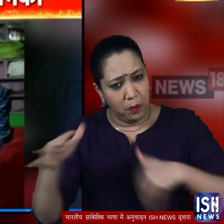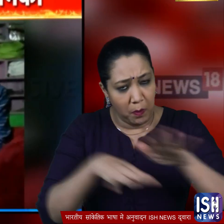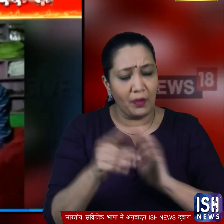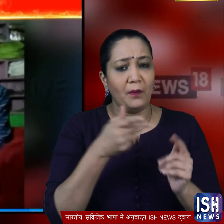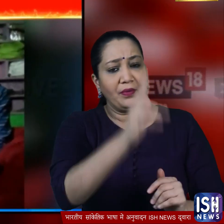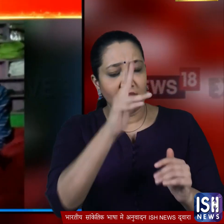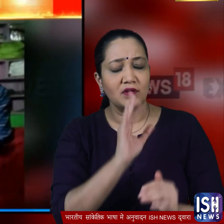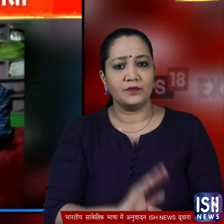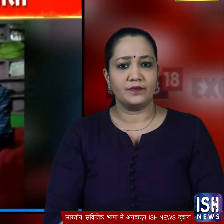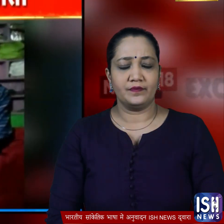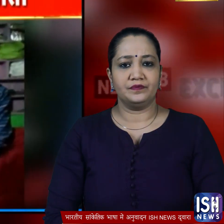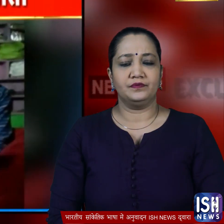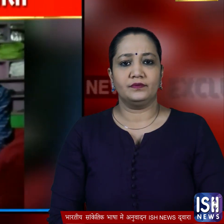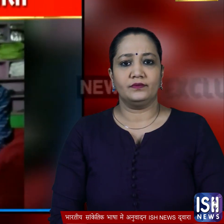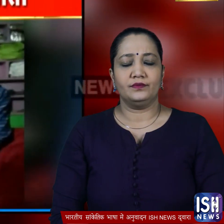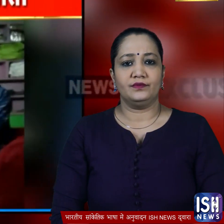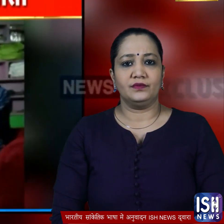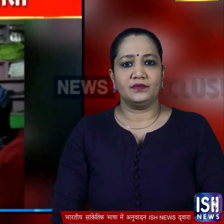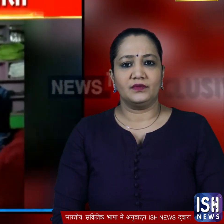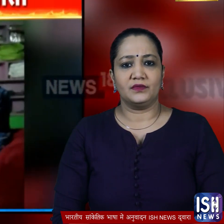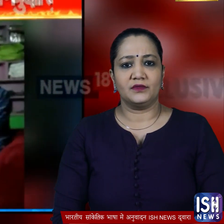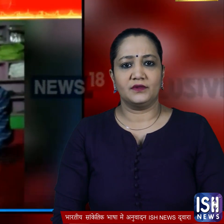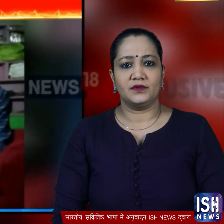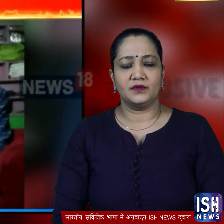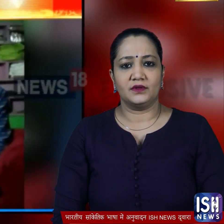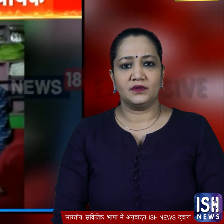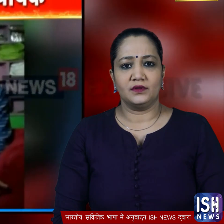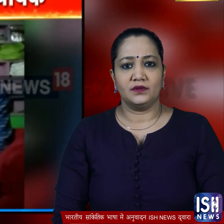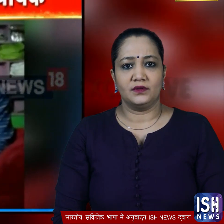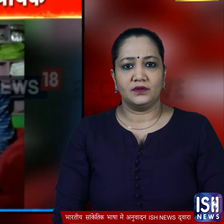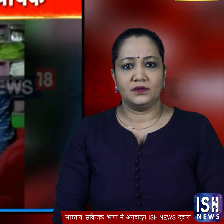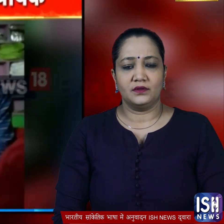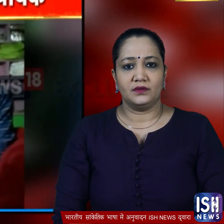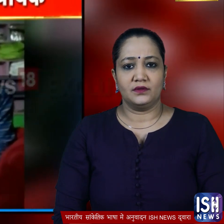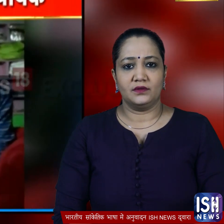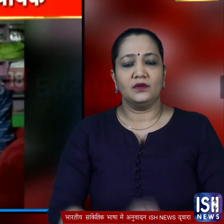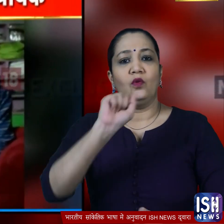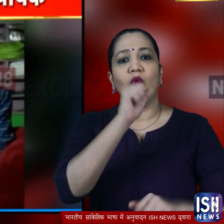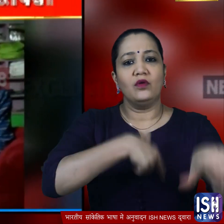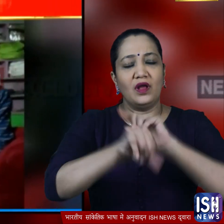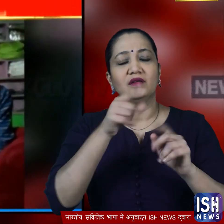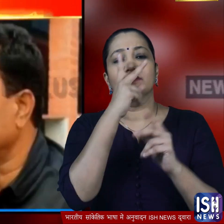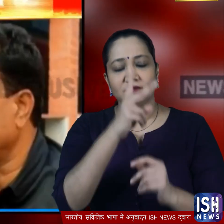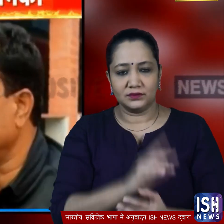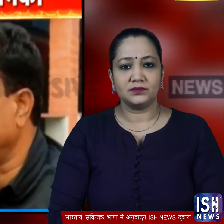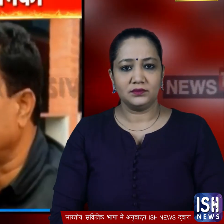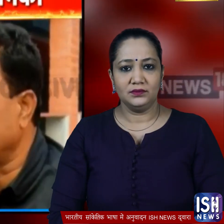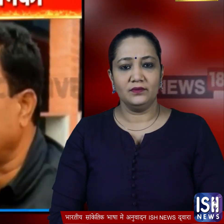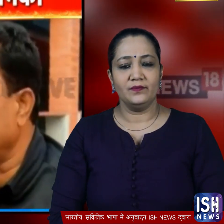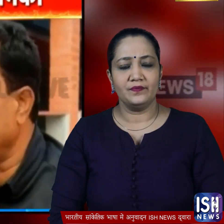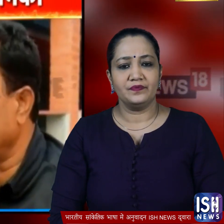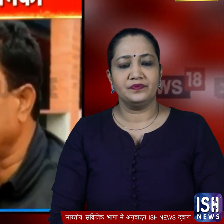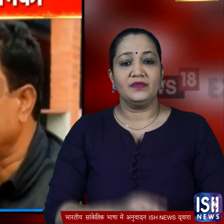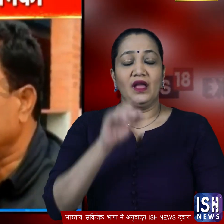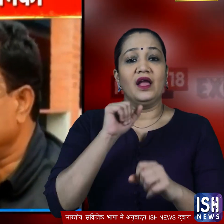रोक, जब पता पड़ा मोन ली 5 मिनट के लिए मैं तुझे तमाशा दिखा दूंगा जगन गुर्जर कौन होते हैं। इसके बाद